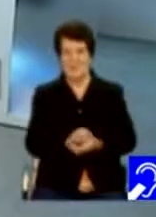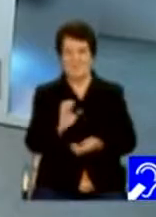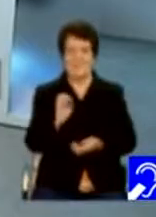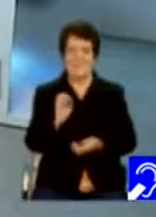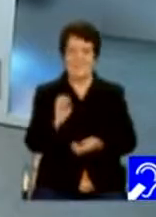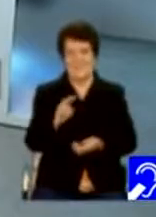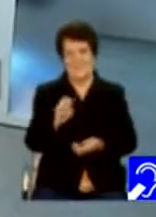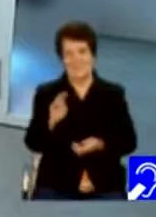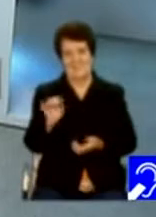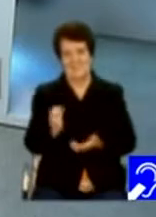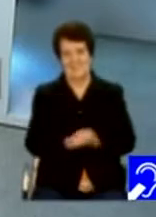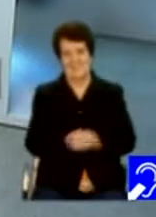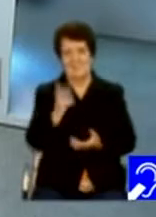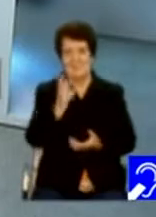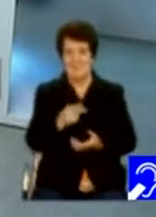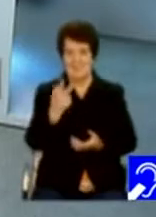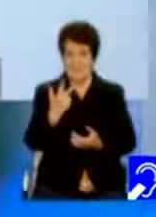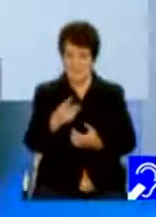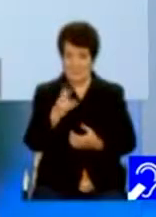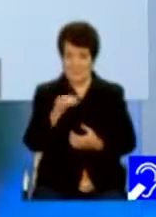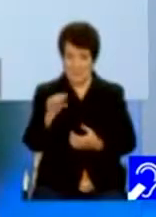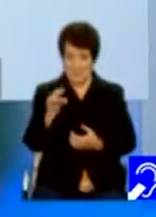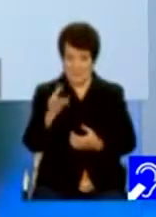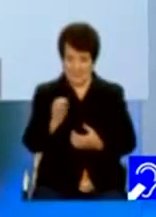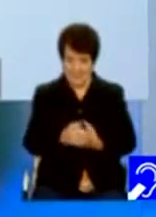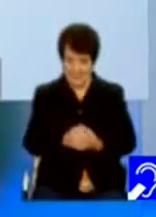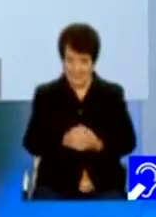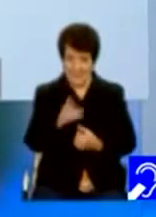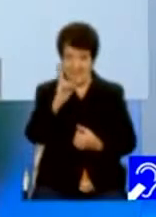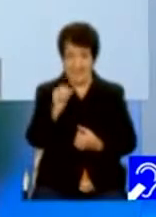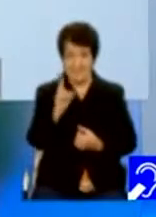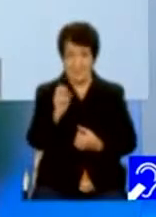suflet. În data de 23 iunie, domnul Gheorghe Cafcaliuc,